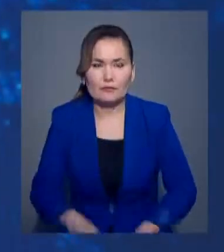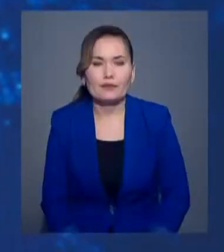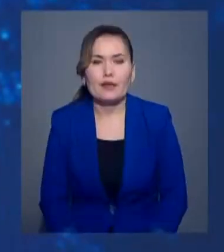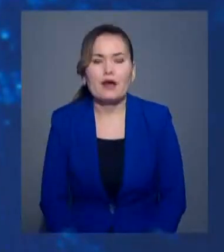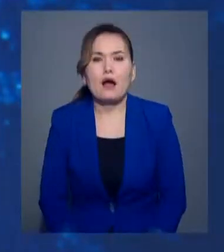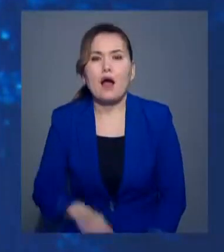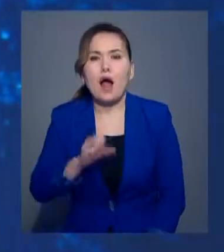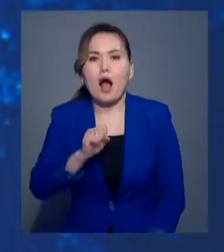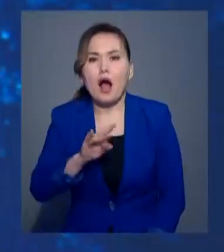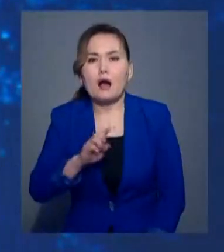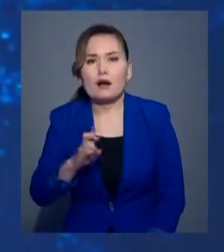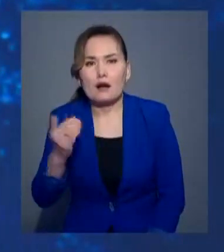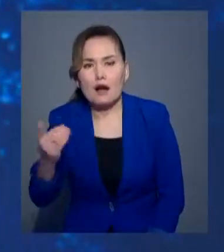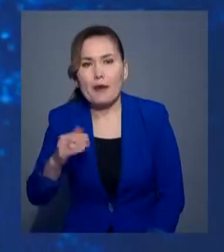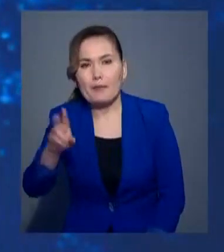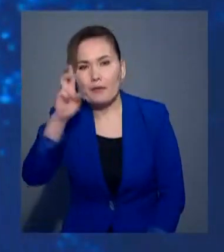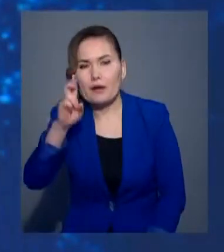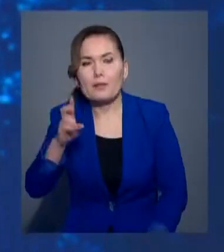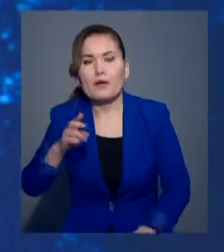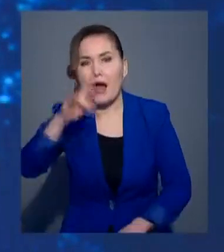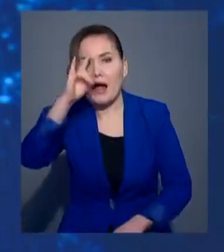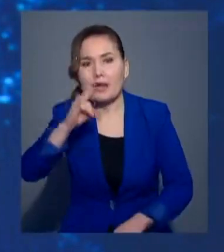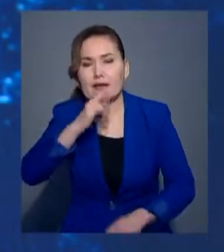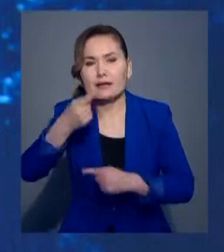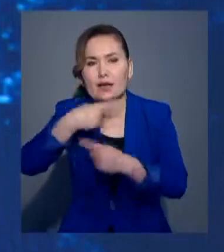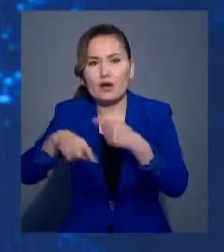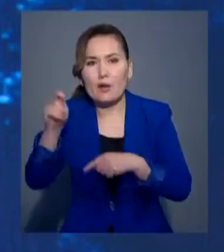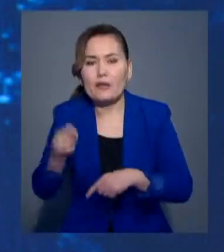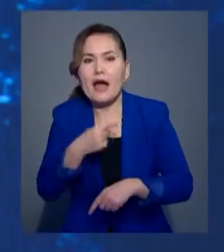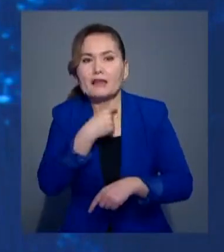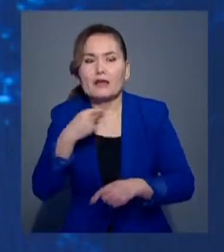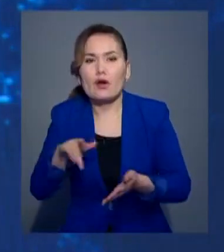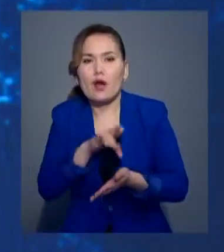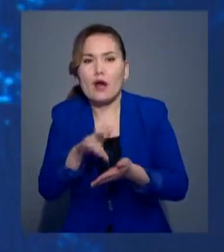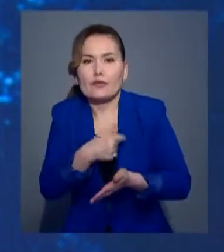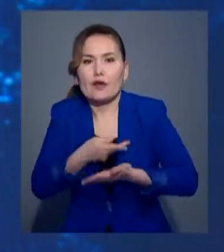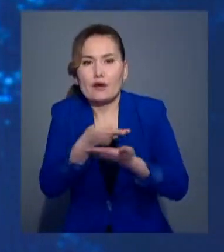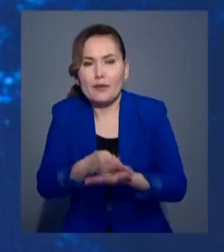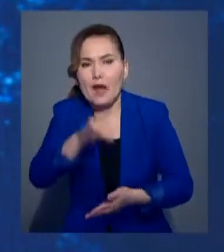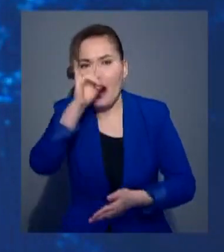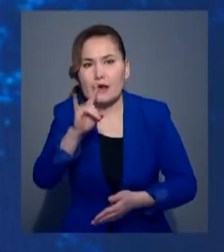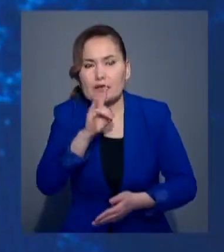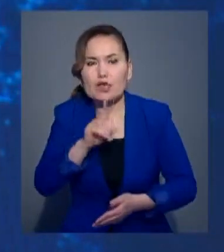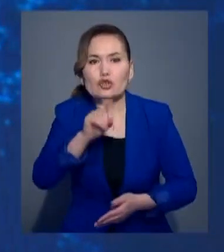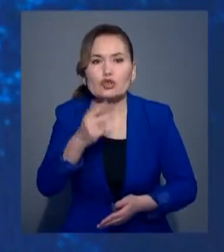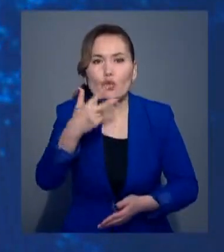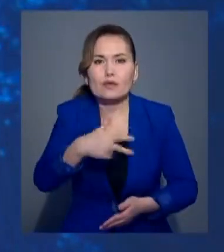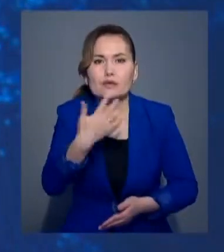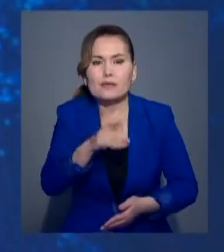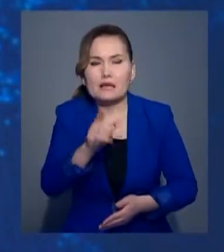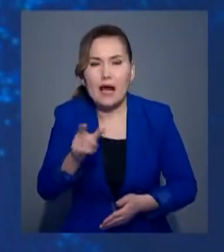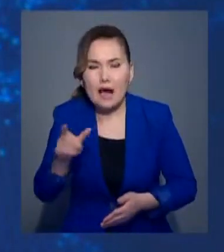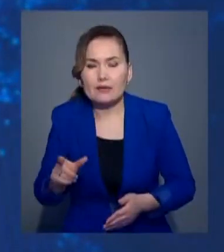Біріккен Араб Әмірліктерінен елге оралып, бірнеше күн бойы Талдықорғанда карантинде болған қазақстандық 135 азамат бүгін